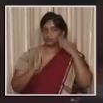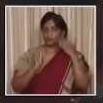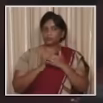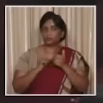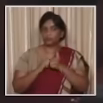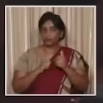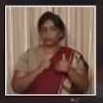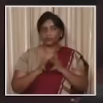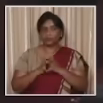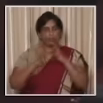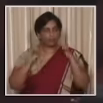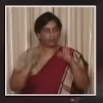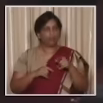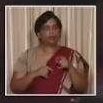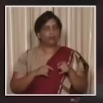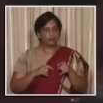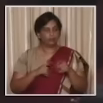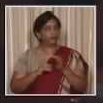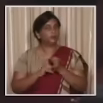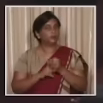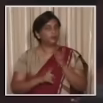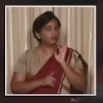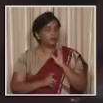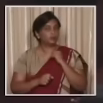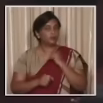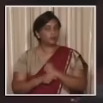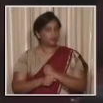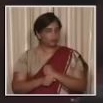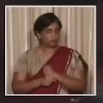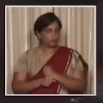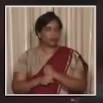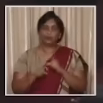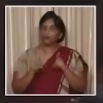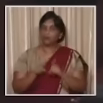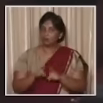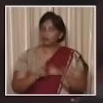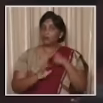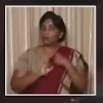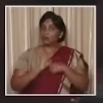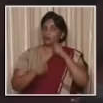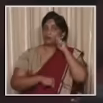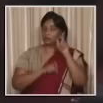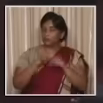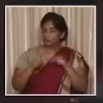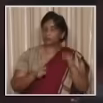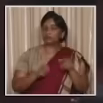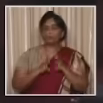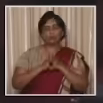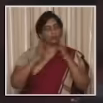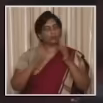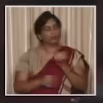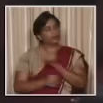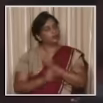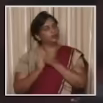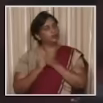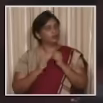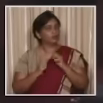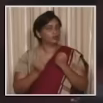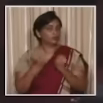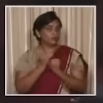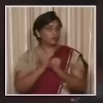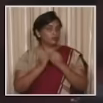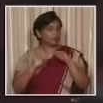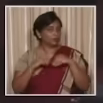කිරීමට විශාල වශයෙන් ජනාධිපතිතුමා, රජය, ඒ වගේම මේ රටේ ජනතාව විශාල කැපකිරීමක් කරා,